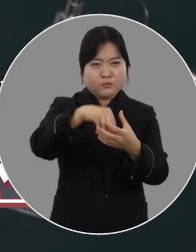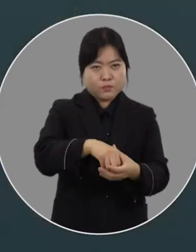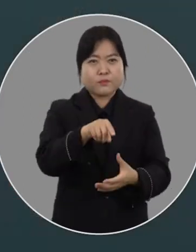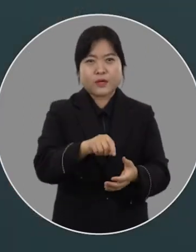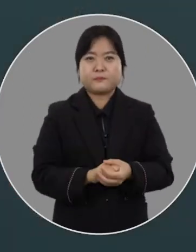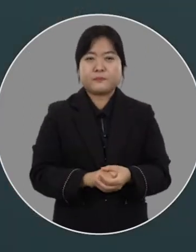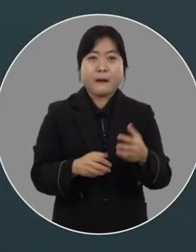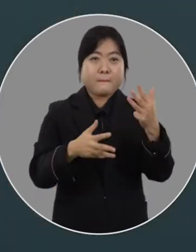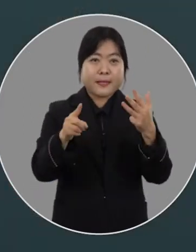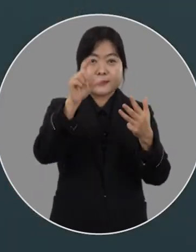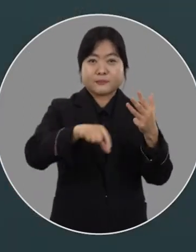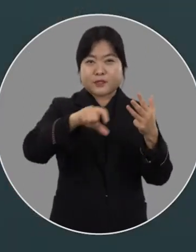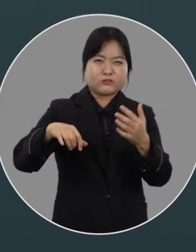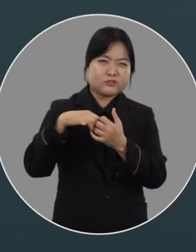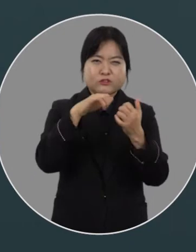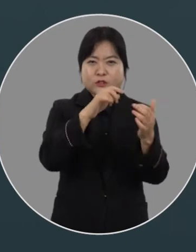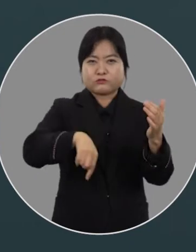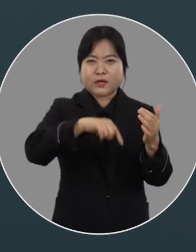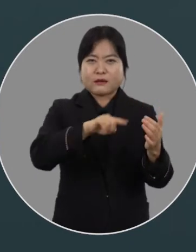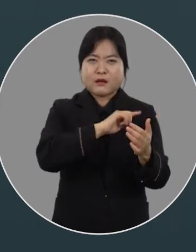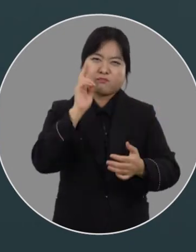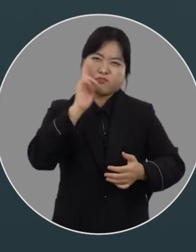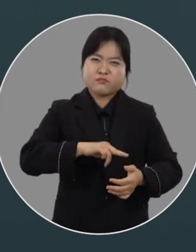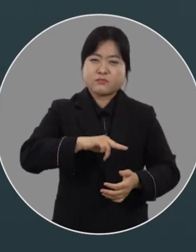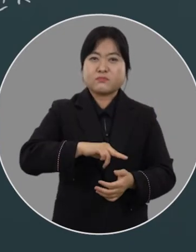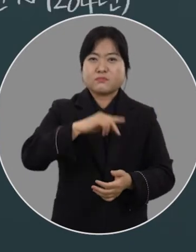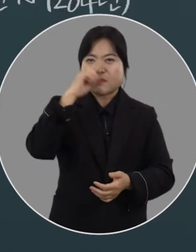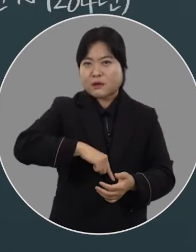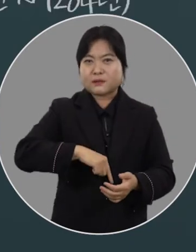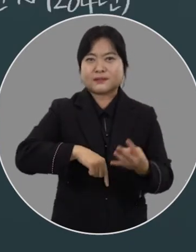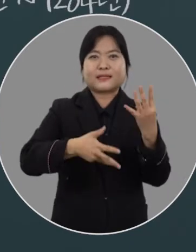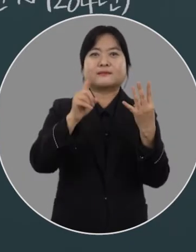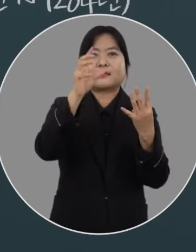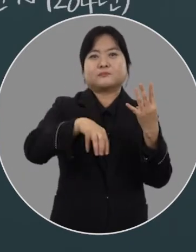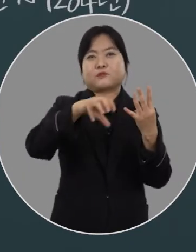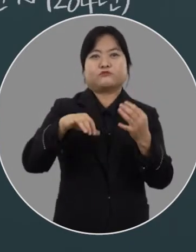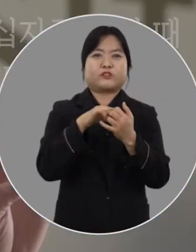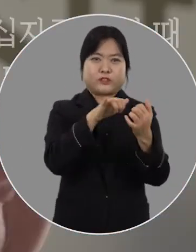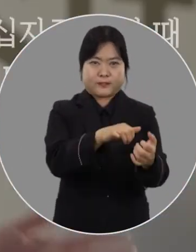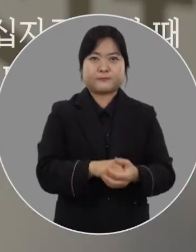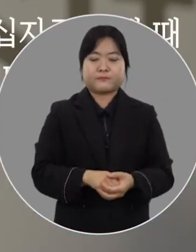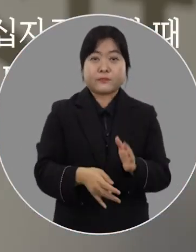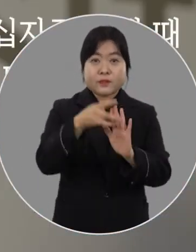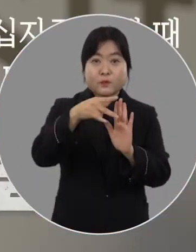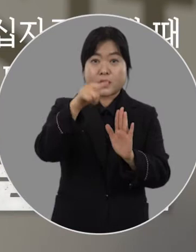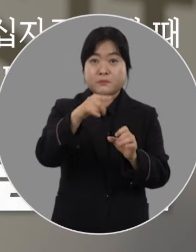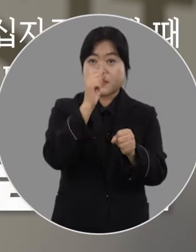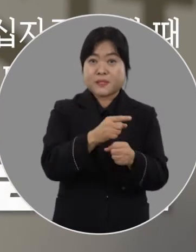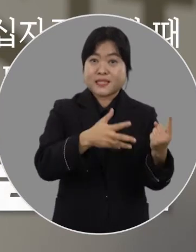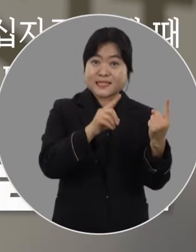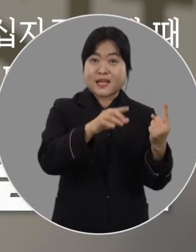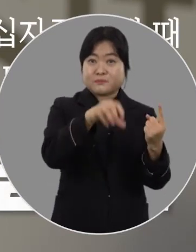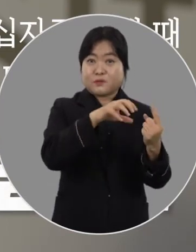있었는데요. 8차의 십자군 전쟁 중에 가장 추악한 십자군 전쟁은 4차 십자군 전쟁입니다. 예루살렘은 이미